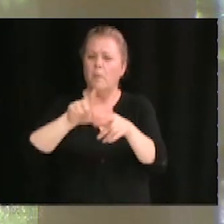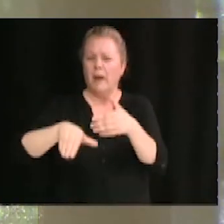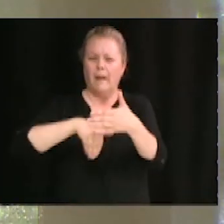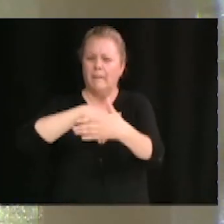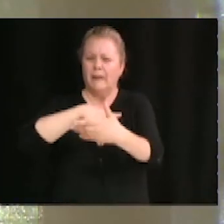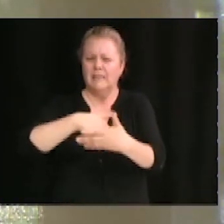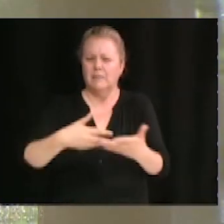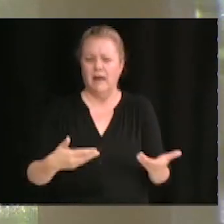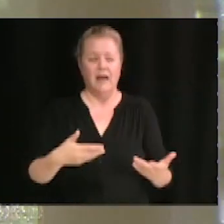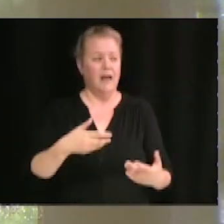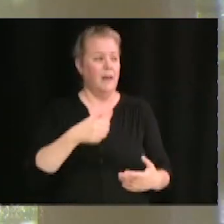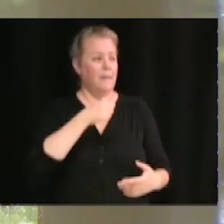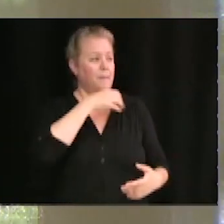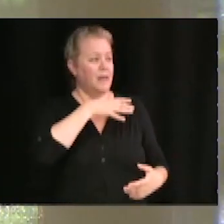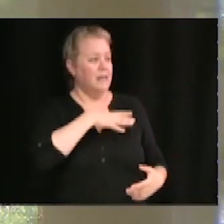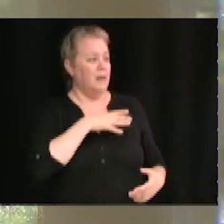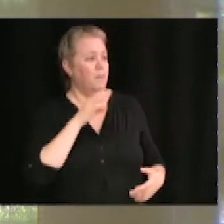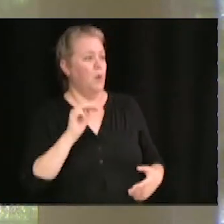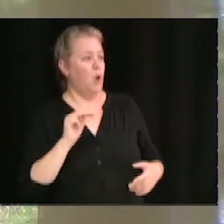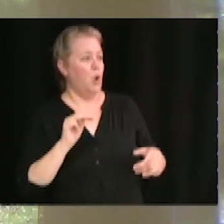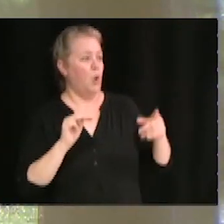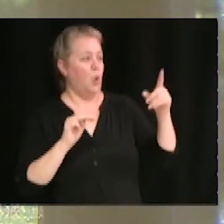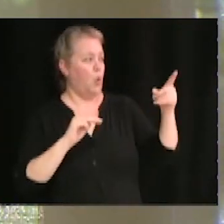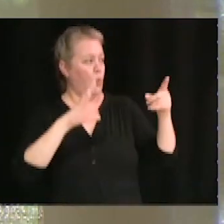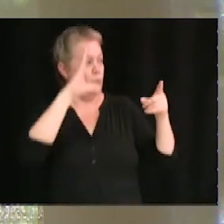On a Mme Moreau et M. Morin.